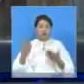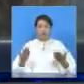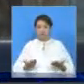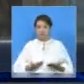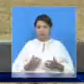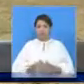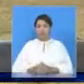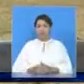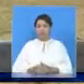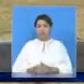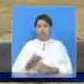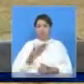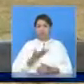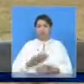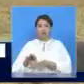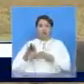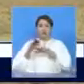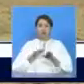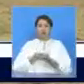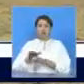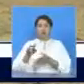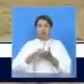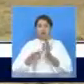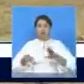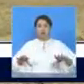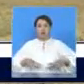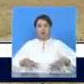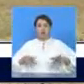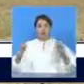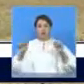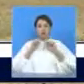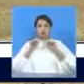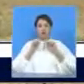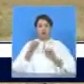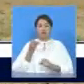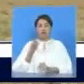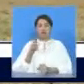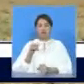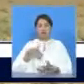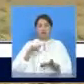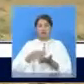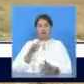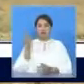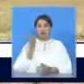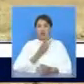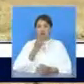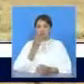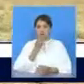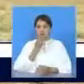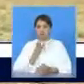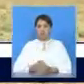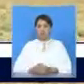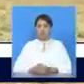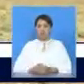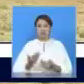жителей. Я перевел сюда полностью отделение конного спорта Байге из города Актау.